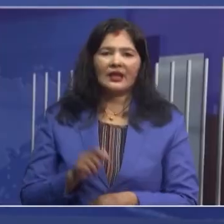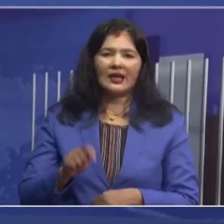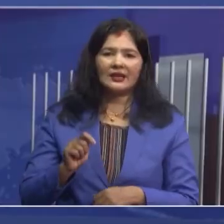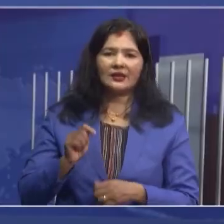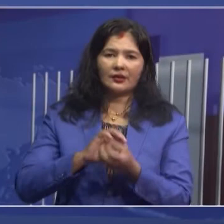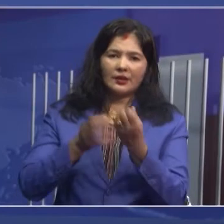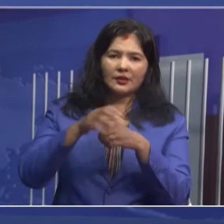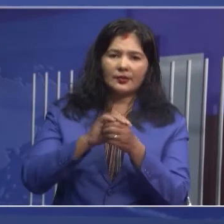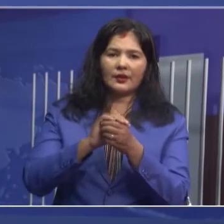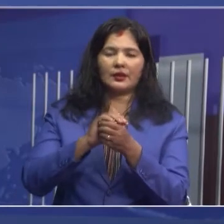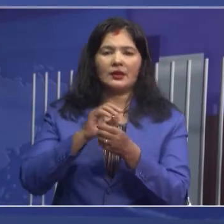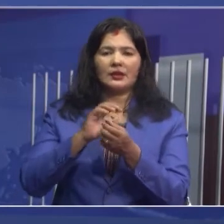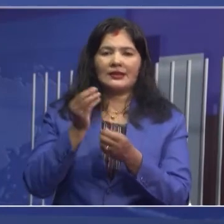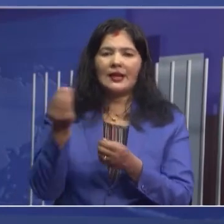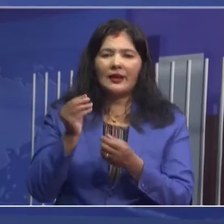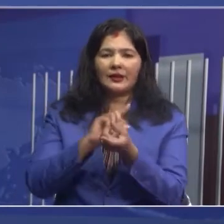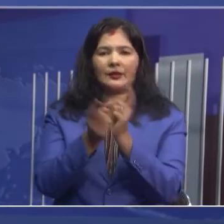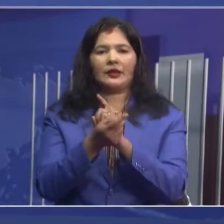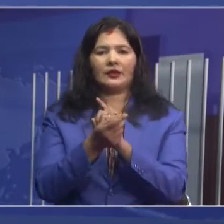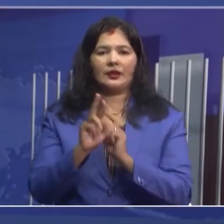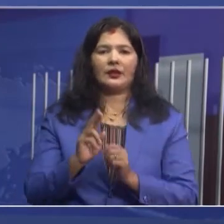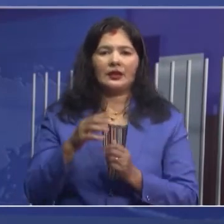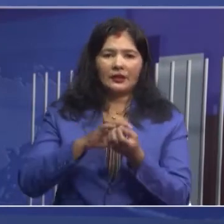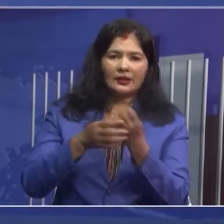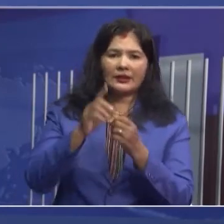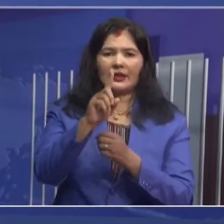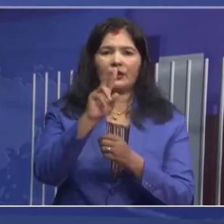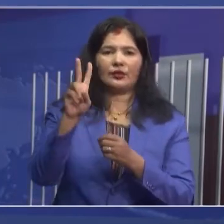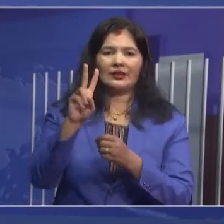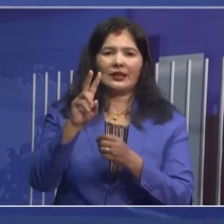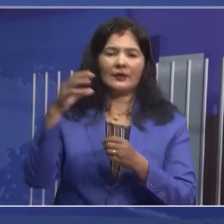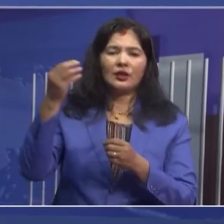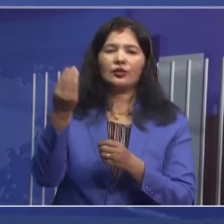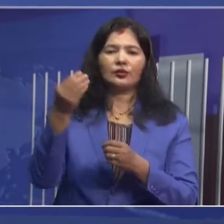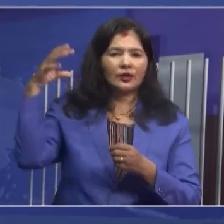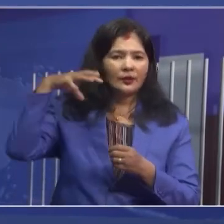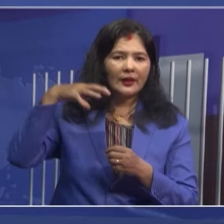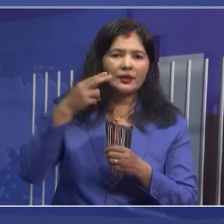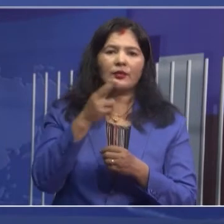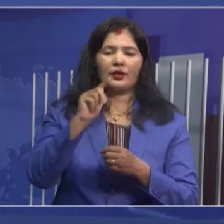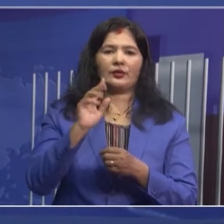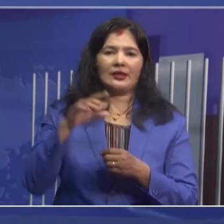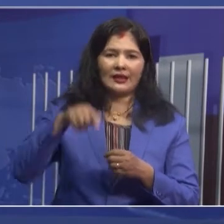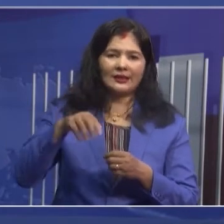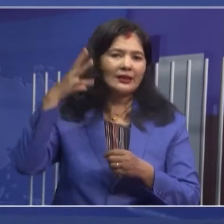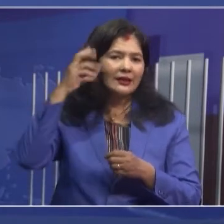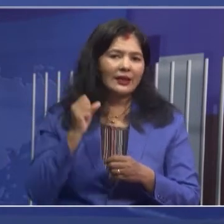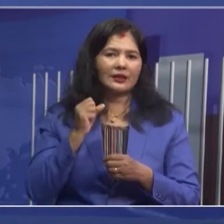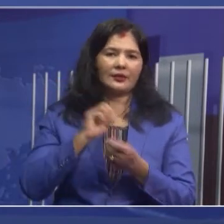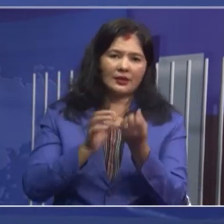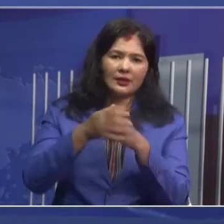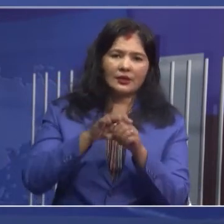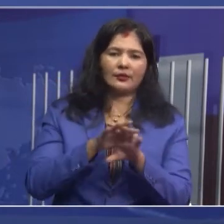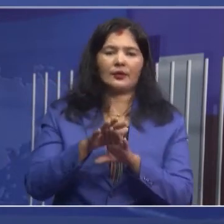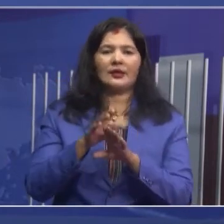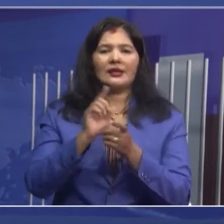आज देशभर आंशिकदेखि सामान्य बदली रहे। देशका 1-2 स्थानमा हल्का वर्षा भयो। आज राति पनि देशभर आंशिकदेखि